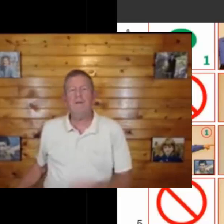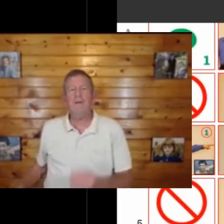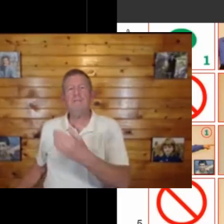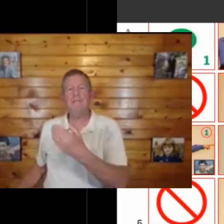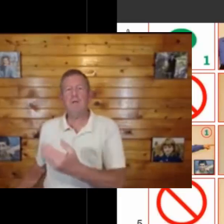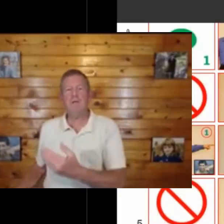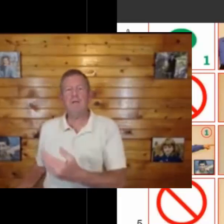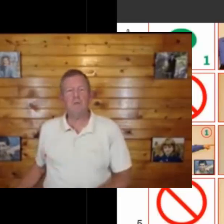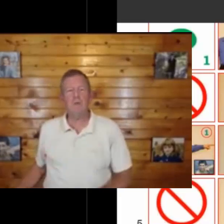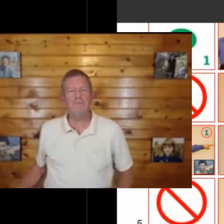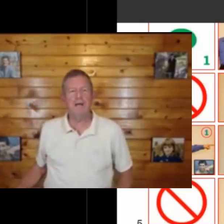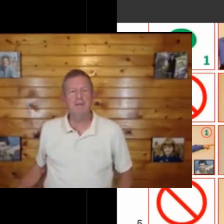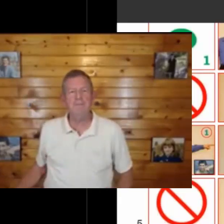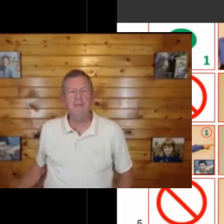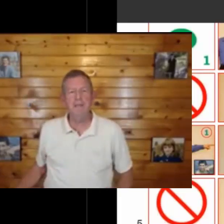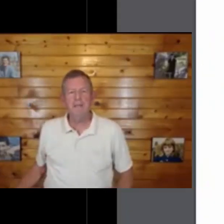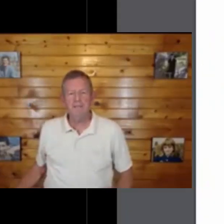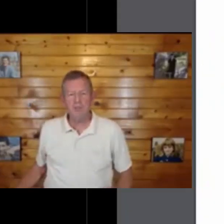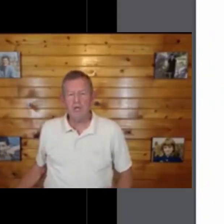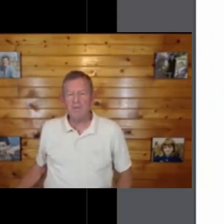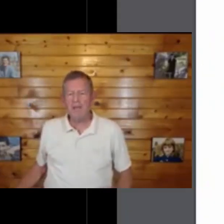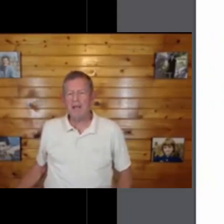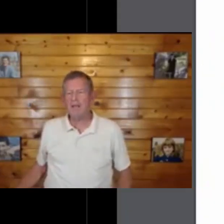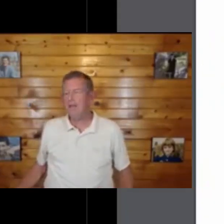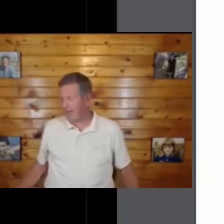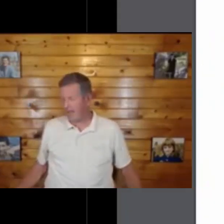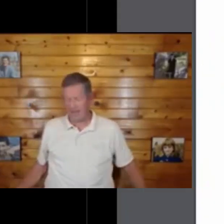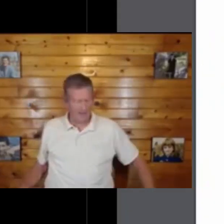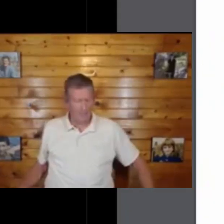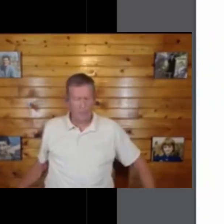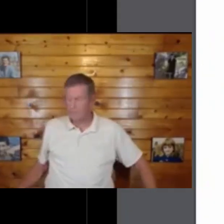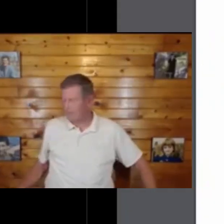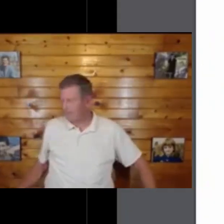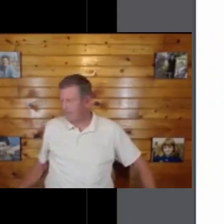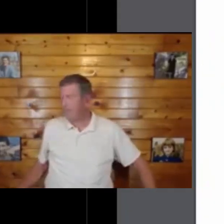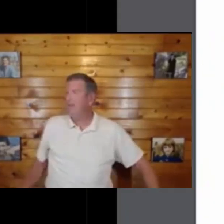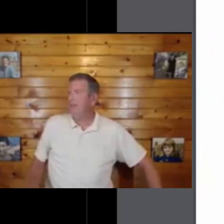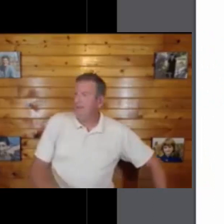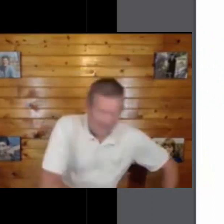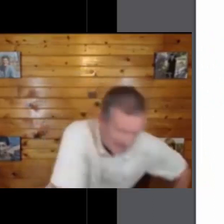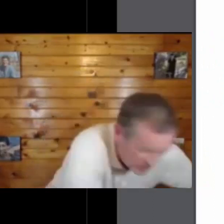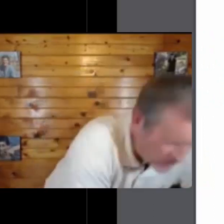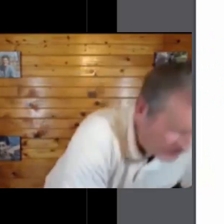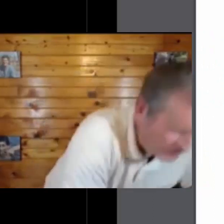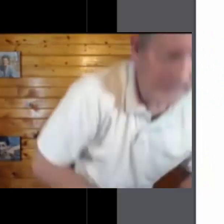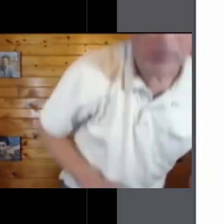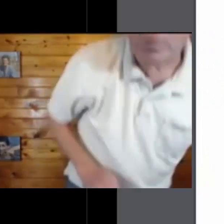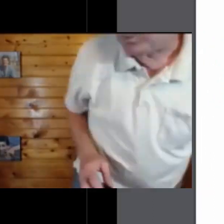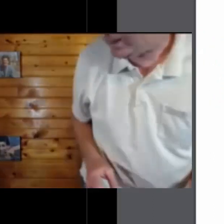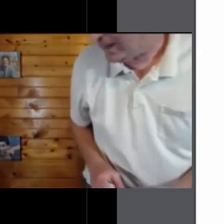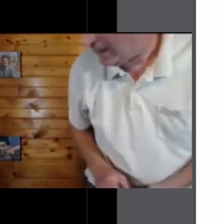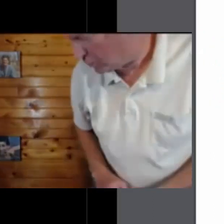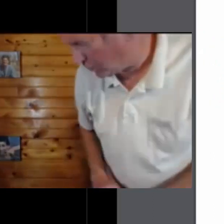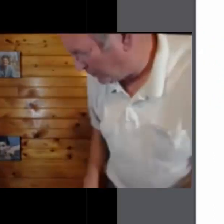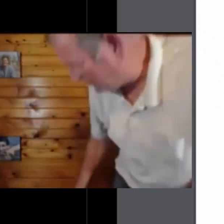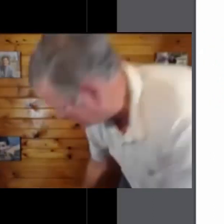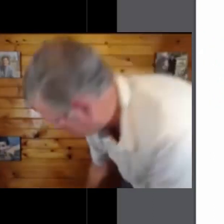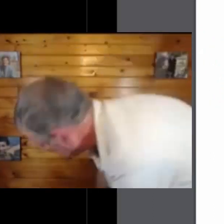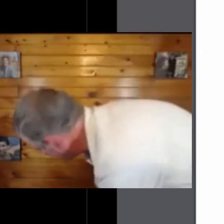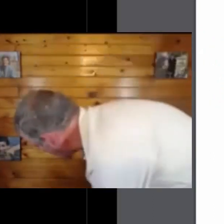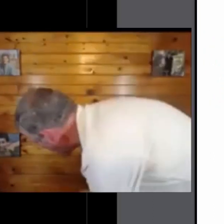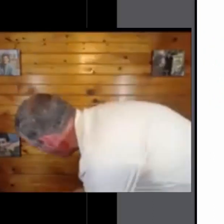Alors, je vais poser quelques questions à ma femme, si jamais elle arrive tout doucement, voilà. Et moi, je vais me mettre de côté, je te